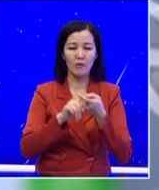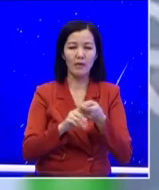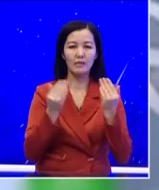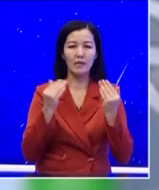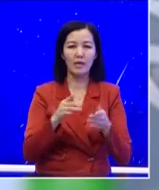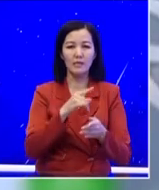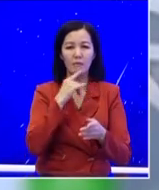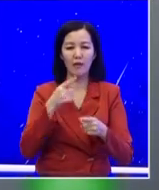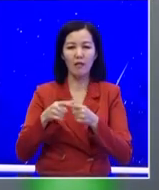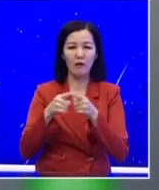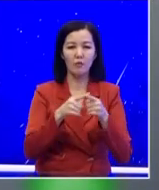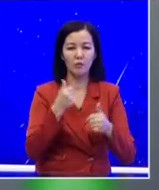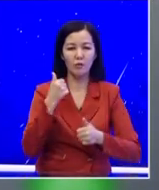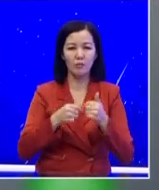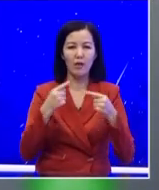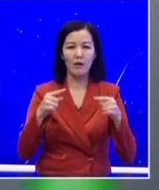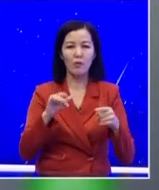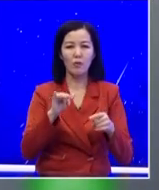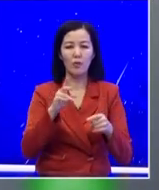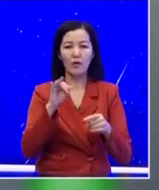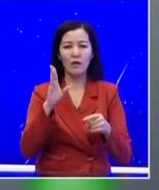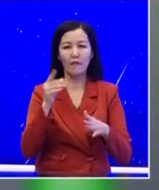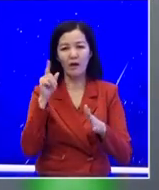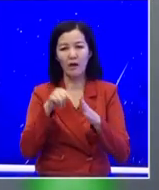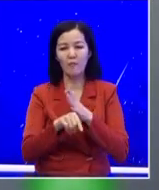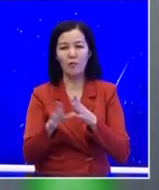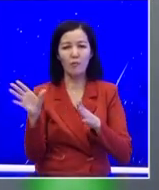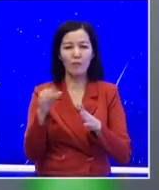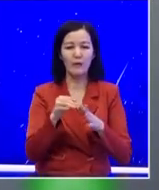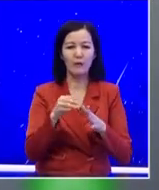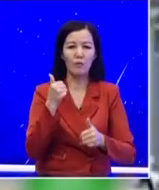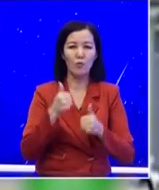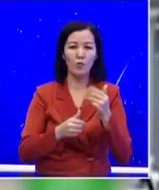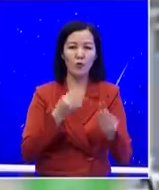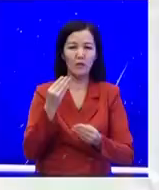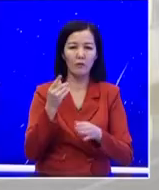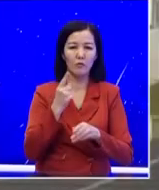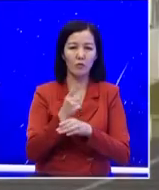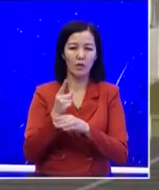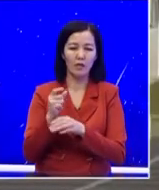байланысты Беларусь чемпионатынан басқа УЕФА қамқорлығындағы барлық турнир тоқтатылды.